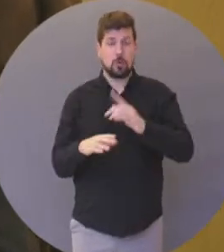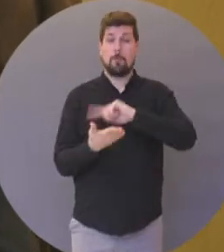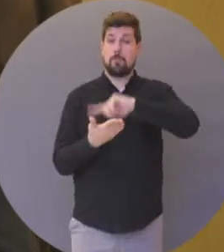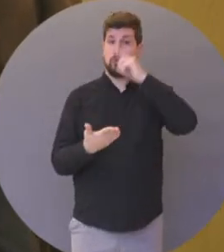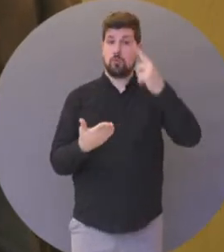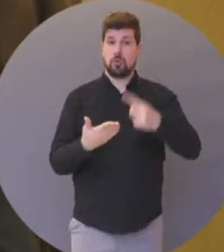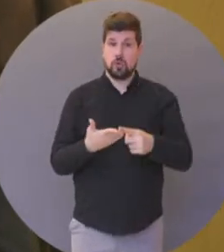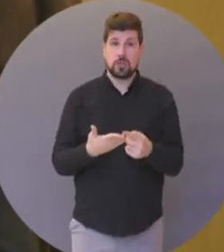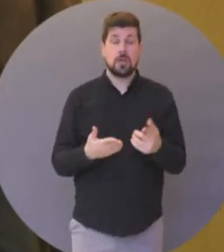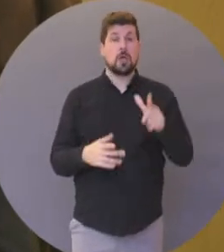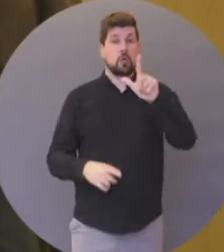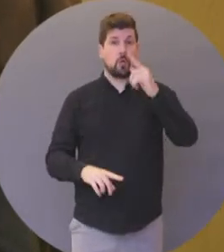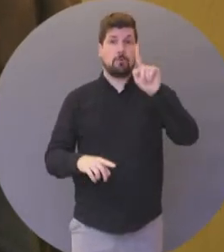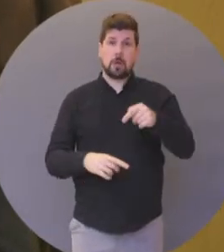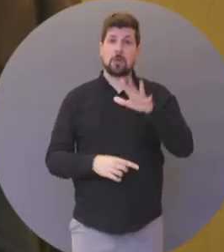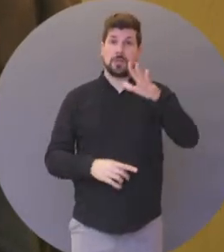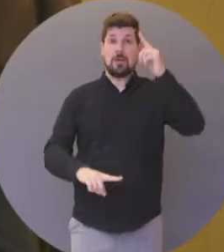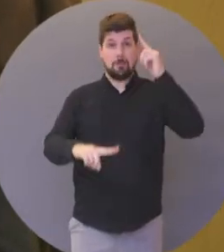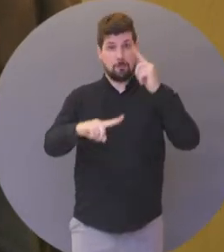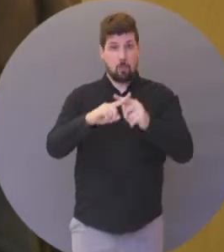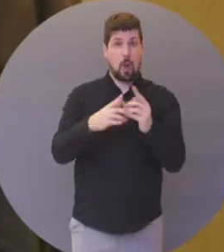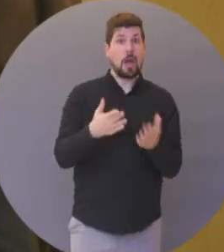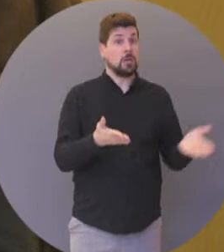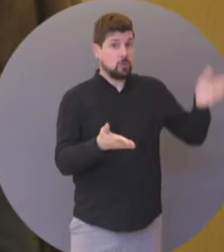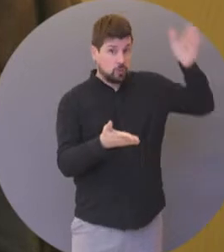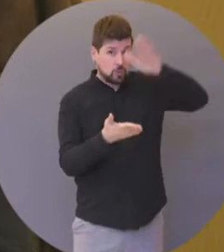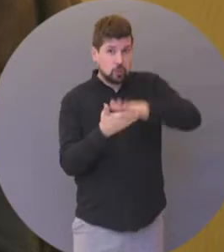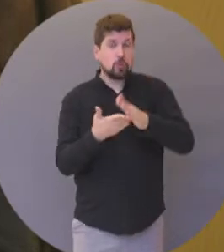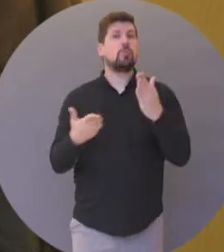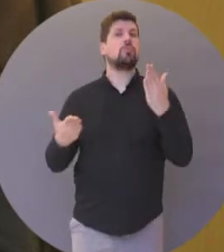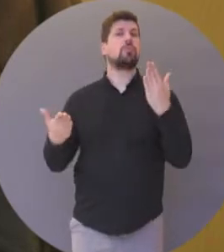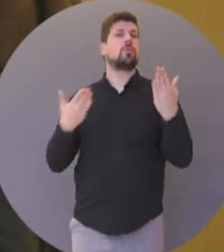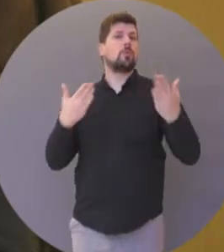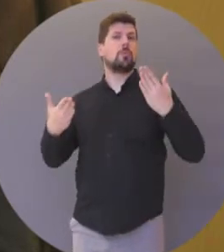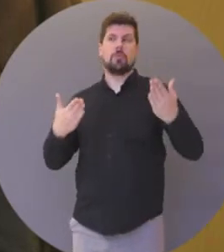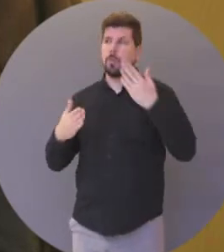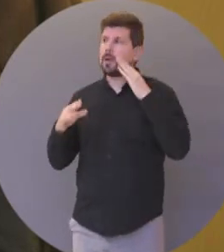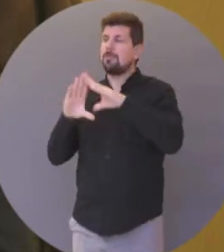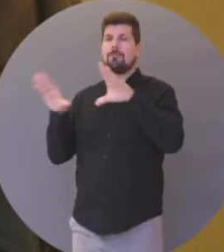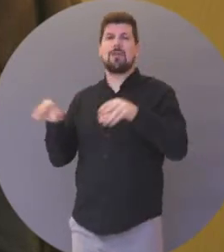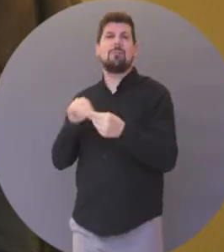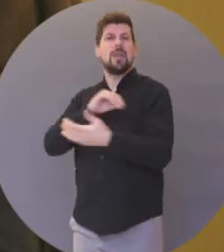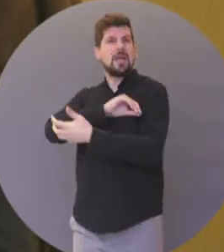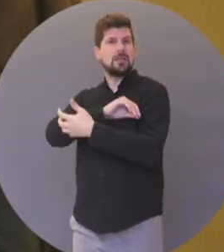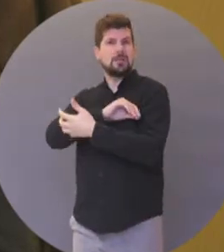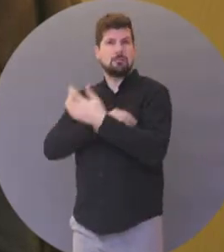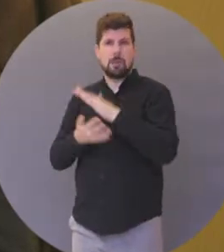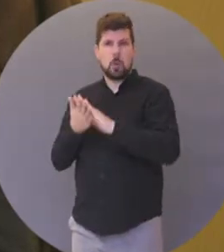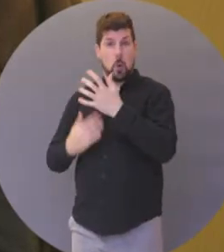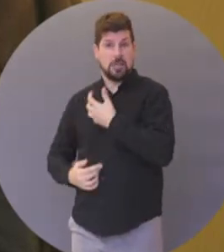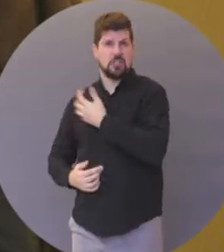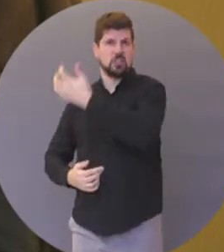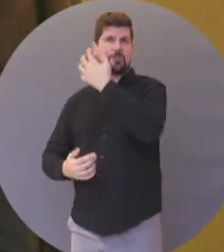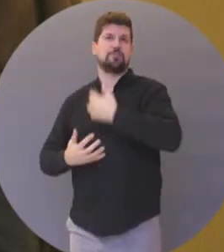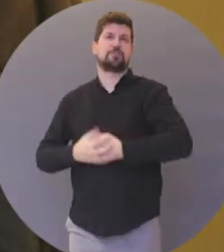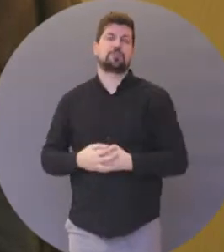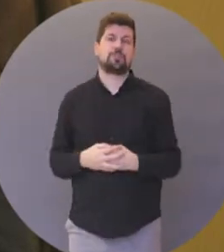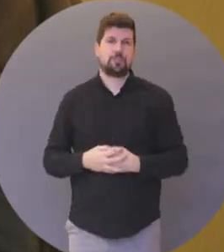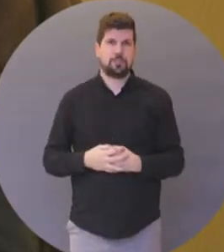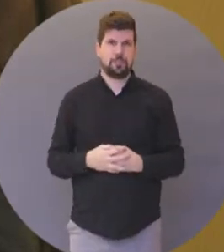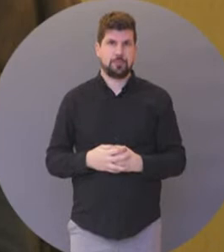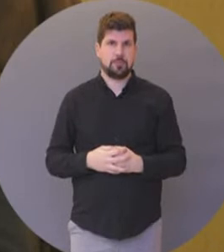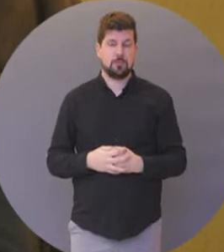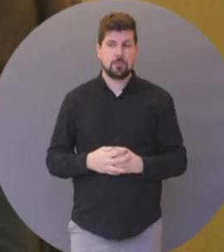supérieur à celui qui est consacré par les familles les plus riches des ménages les plus riches la facture